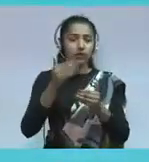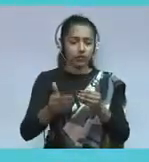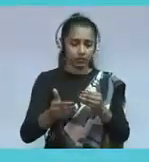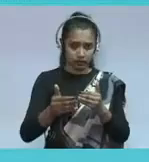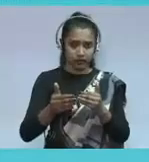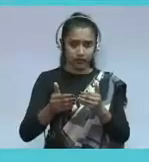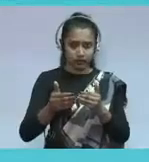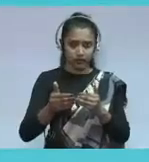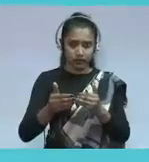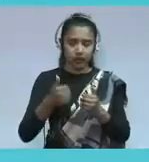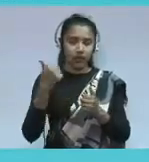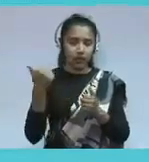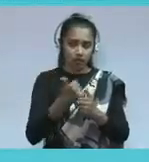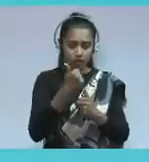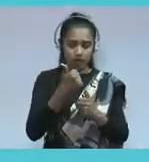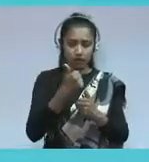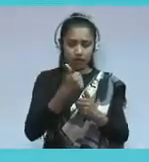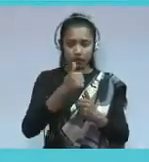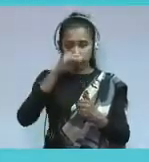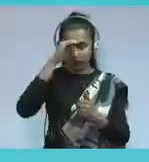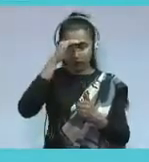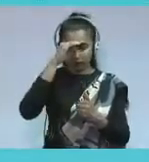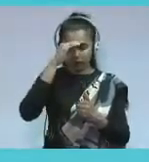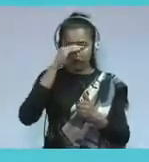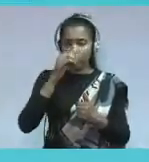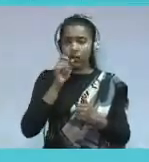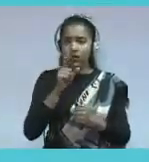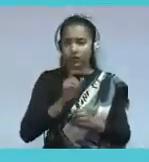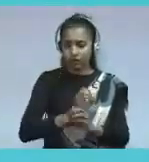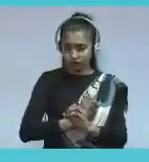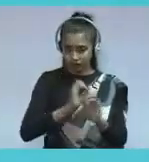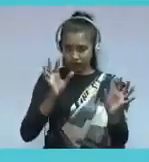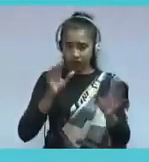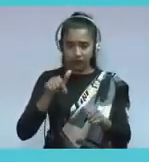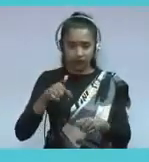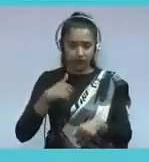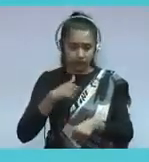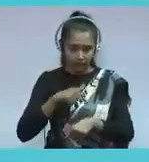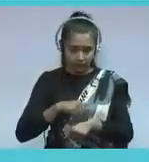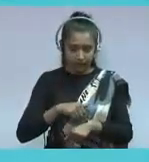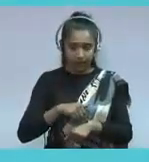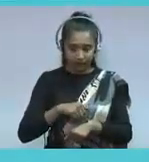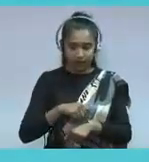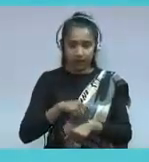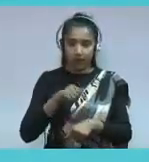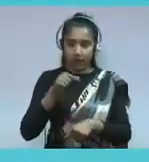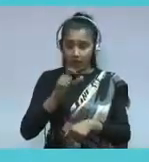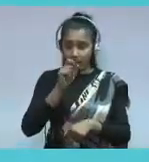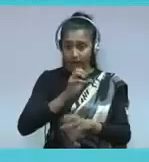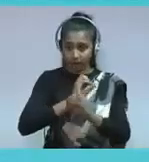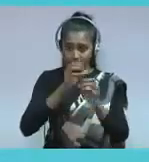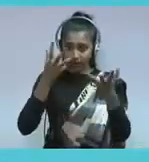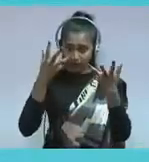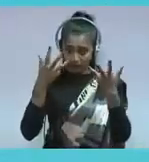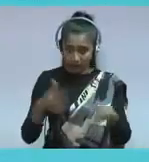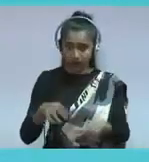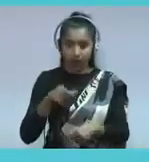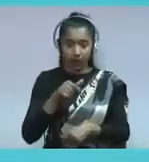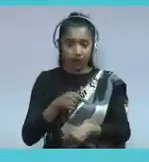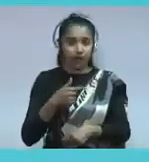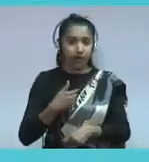ප්‍රකාශයට පත් කිරීමට මට අවසර දෙන්න. එම නම් ප්‍රකාශ කිරීමෙන් අනතුරුව අපගේ